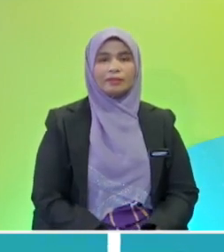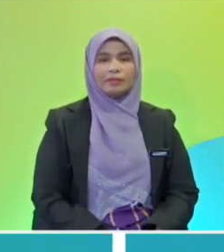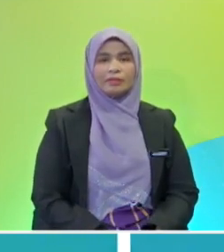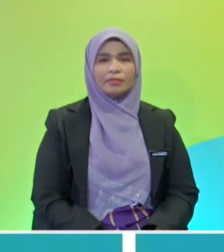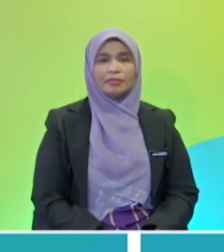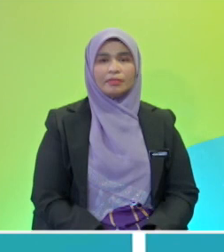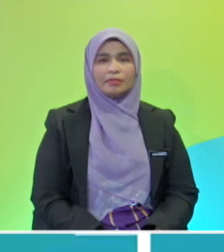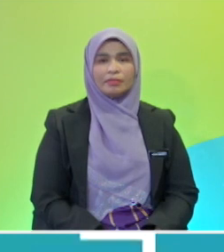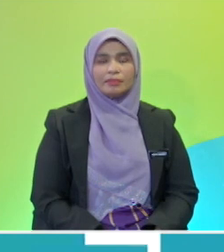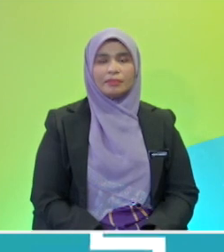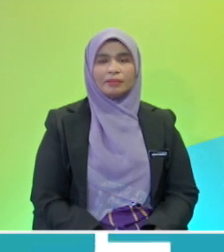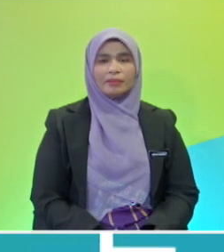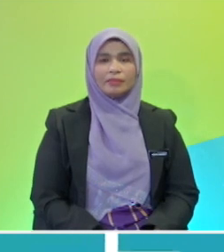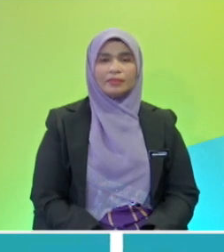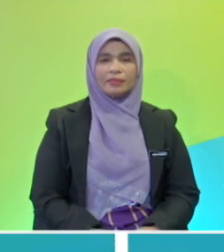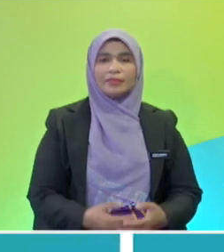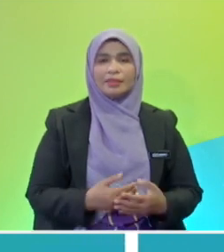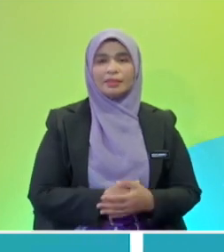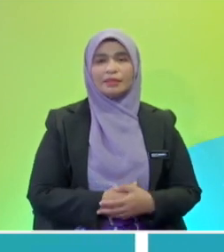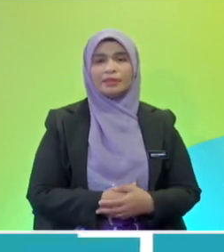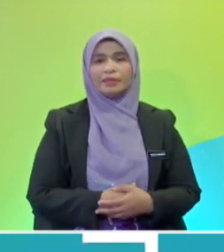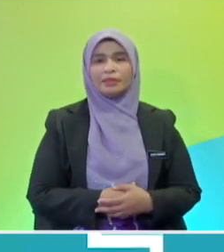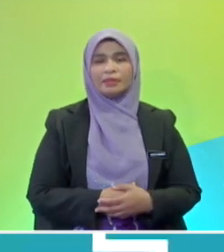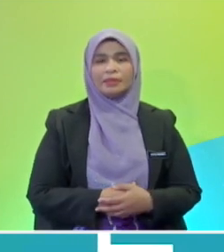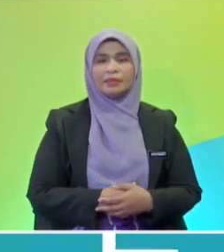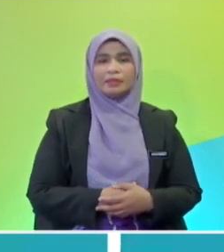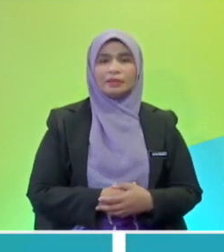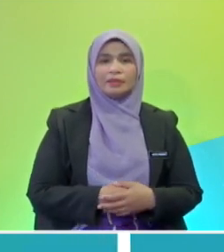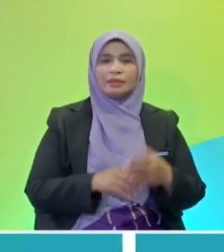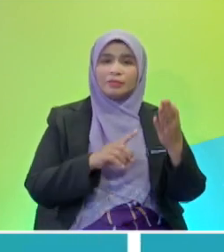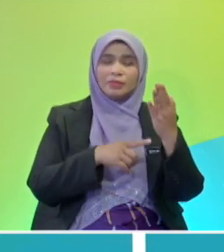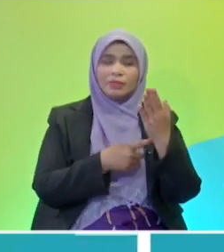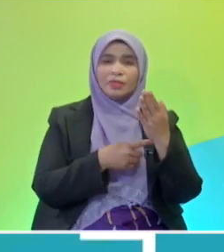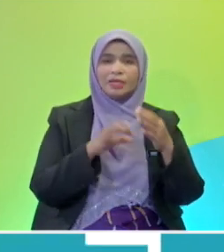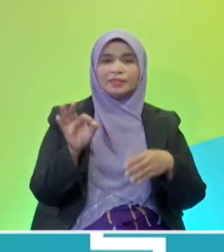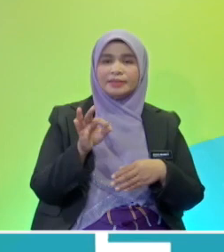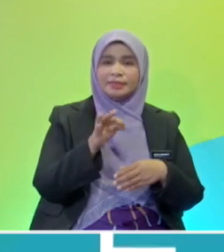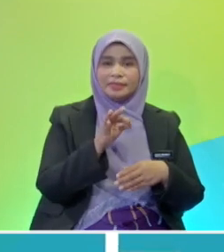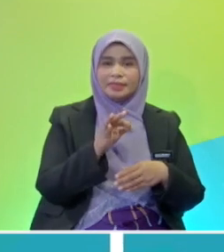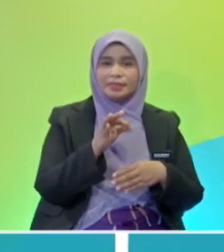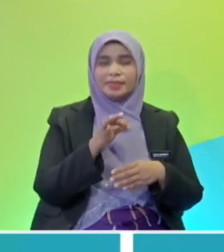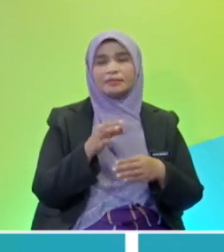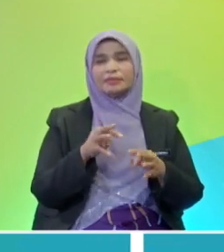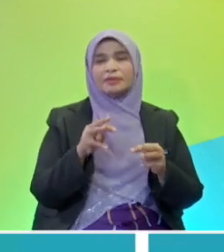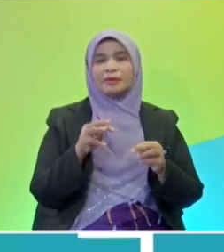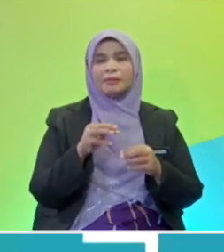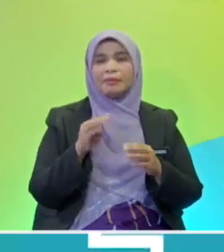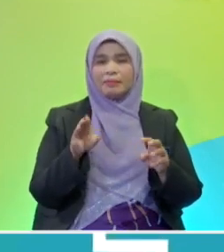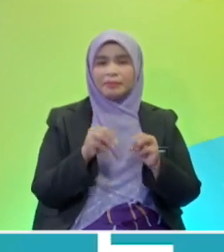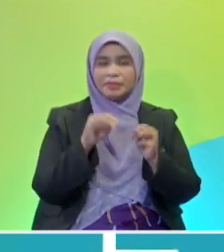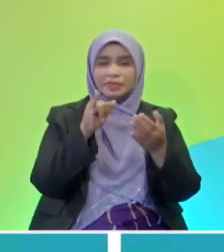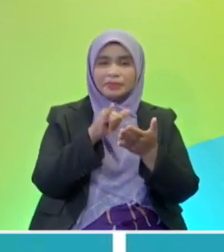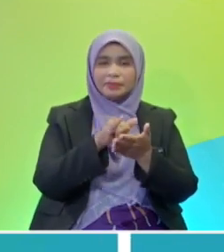di tapi tak okey kemudian tarik semul biasanya permulaan memang macam tu Jangan risau naik atas